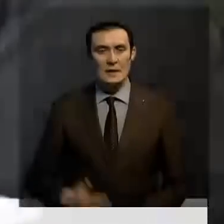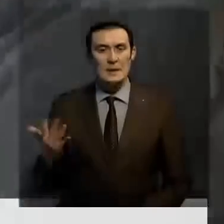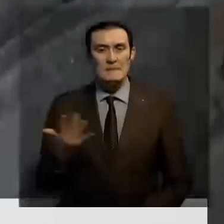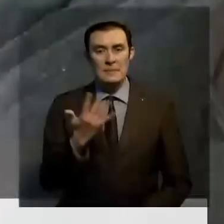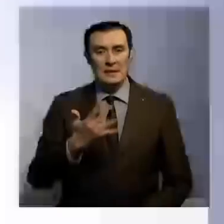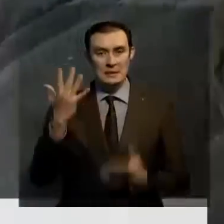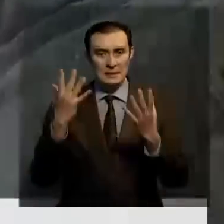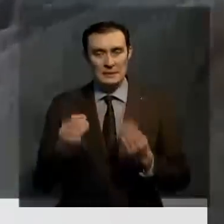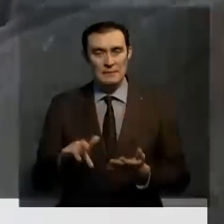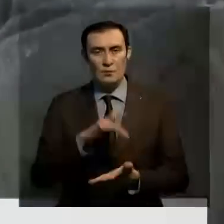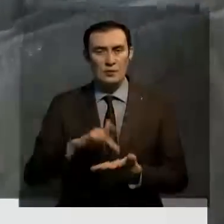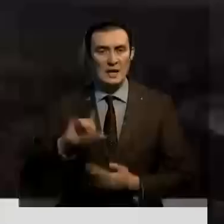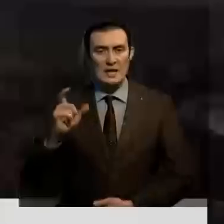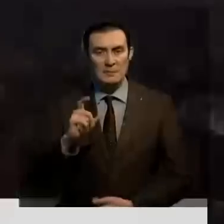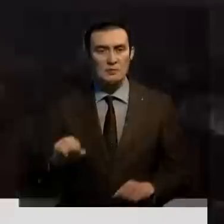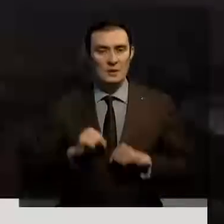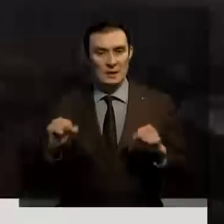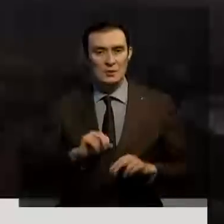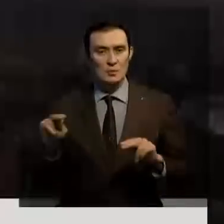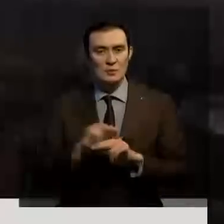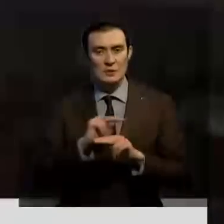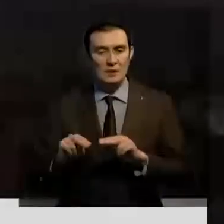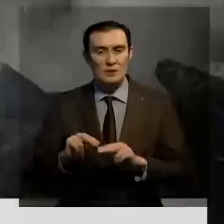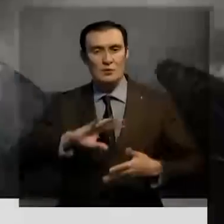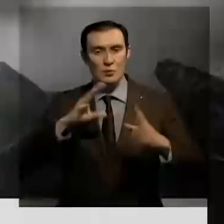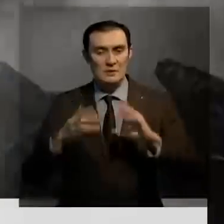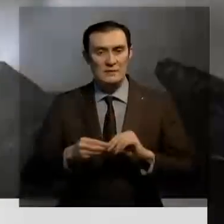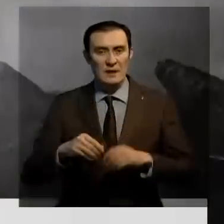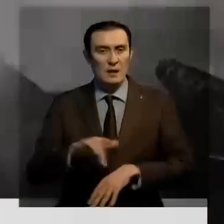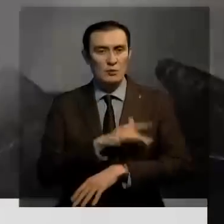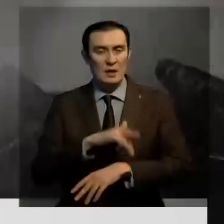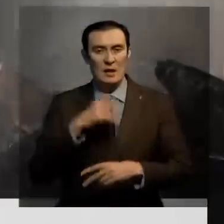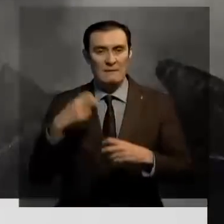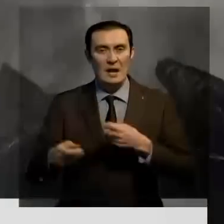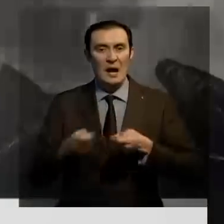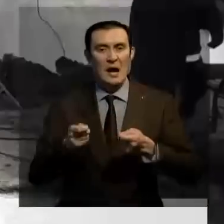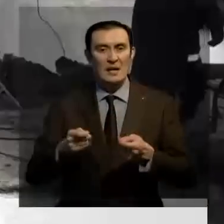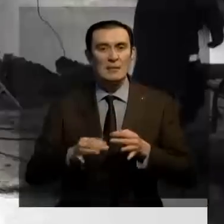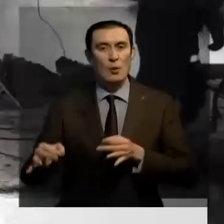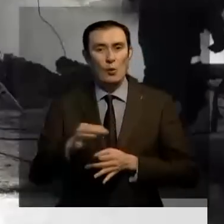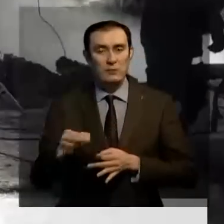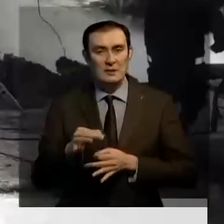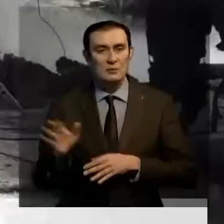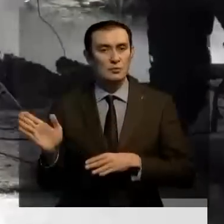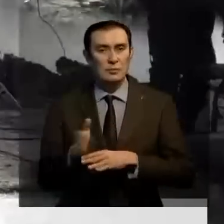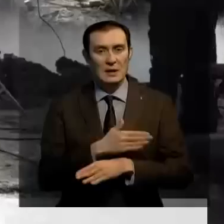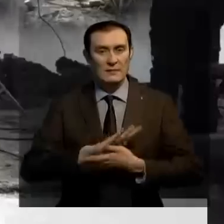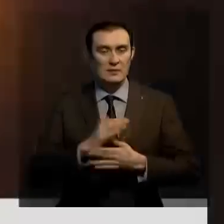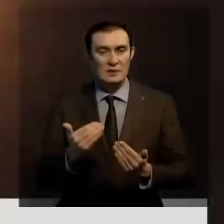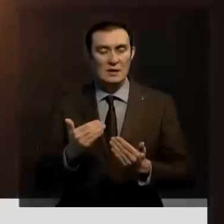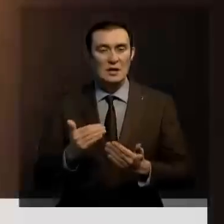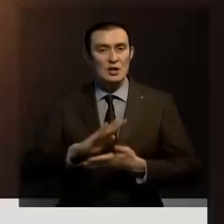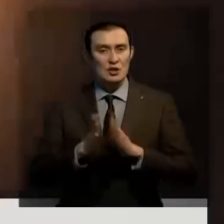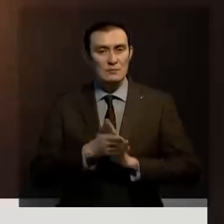Пятый день в Экибастузе пытаются устранить последствия коммунальной аварии. Акима области отправили в отставку. Режим ЧС